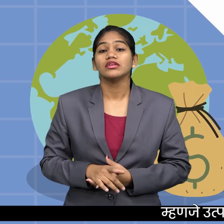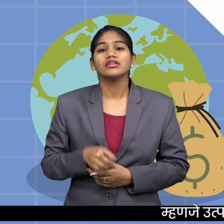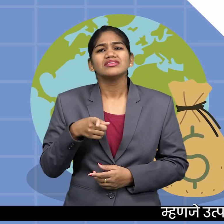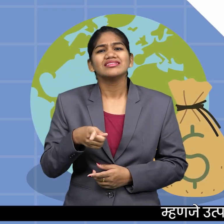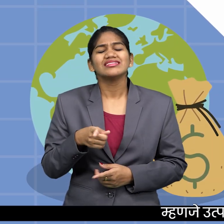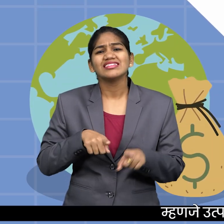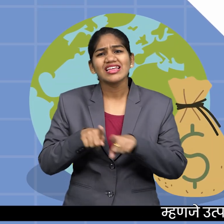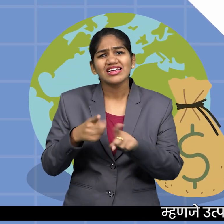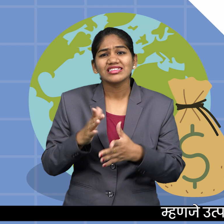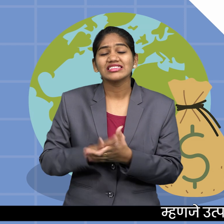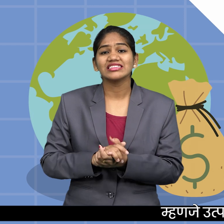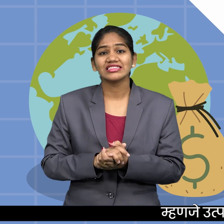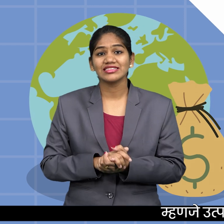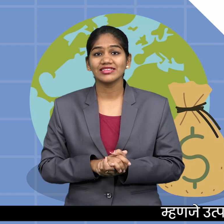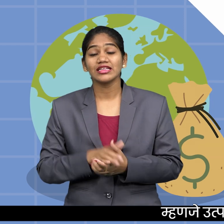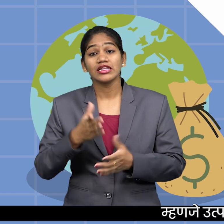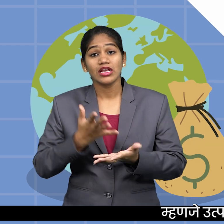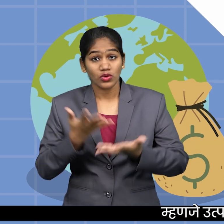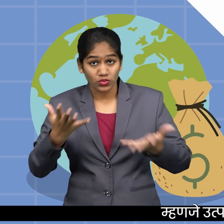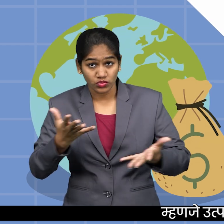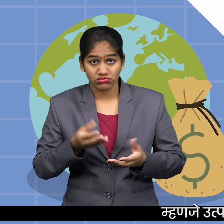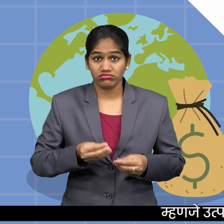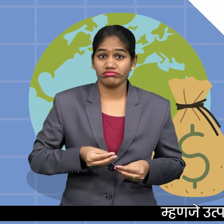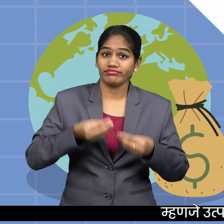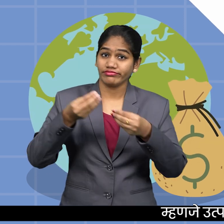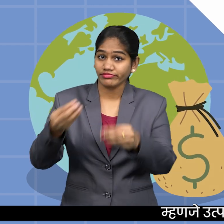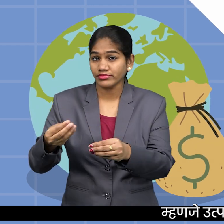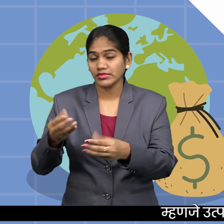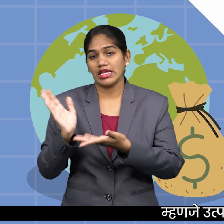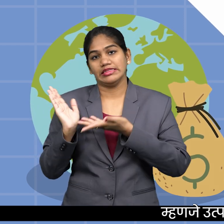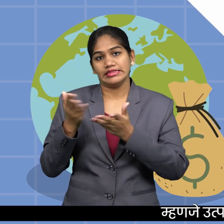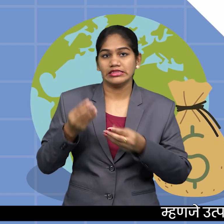म्हणजे उत्पादित वस्तू किंवा सेवांना